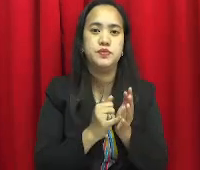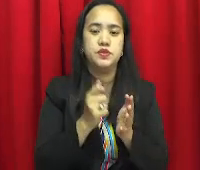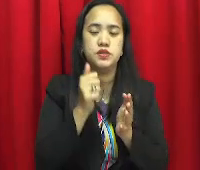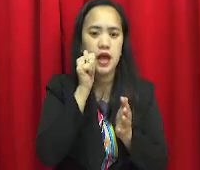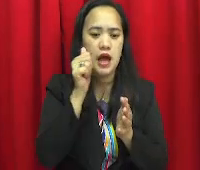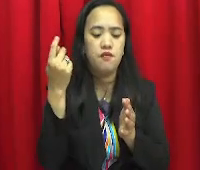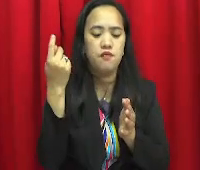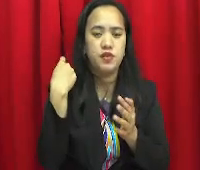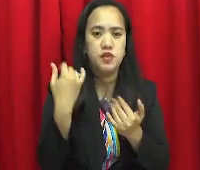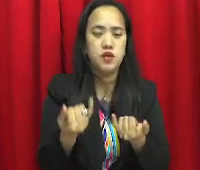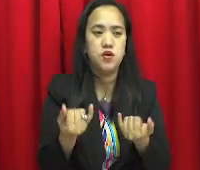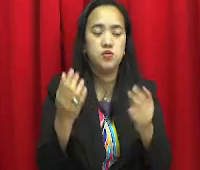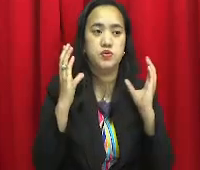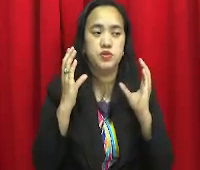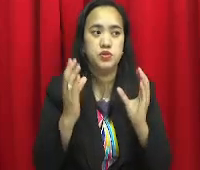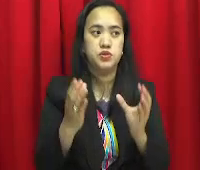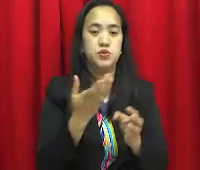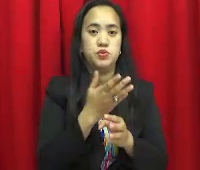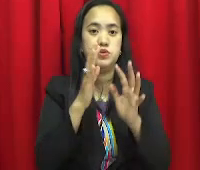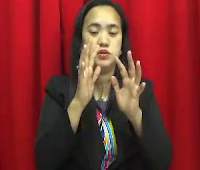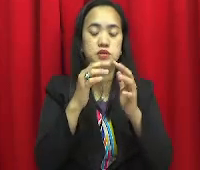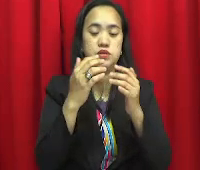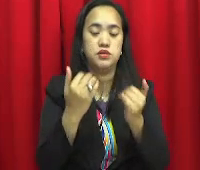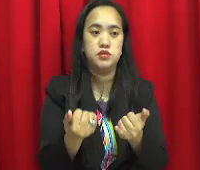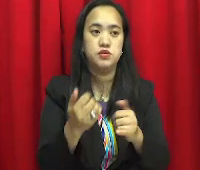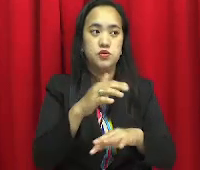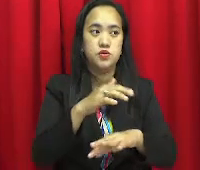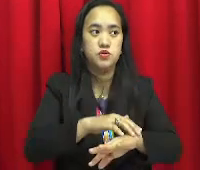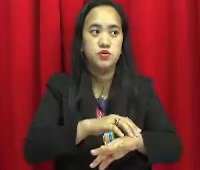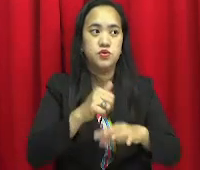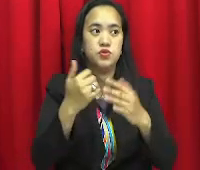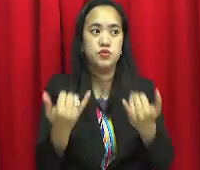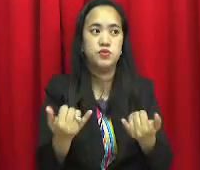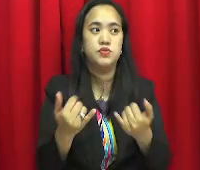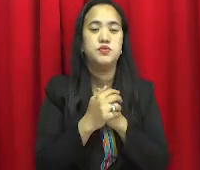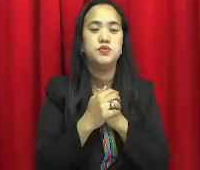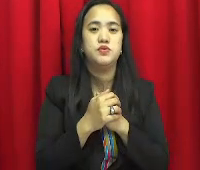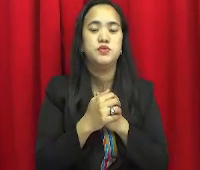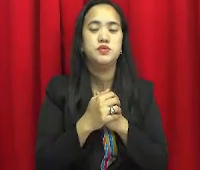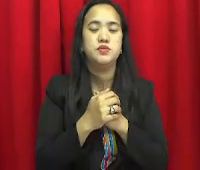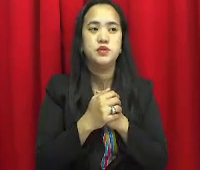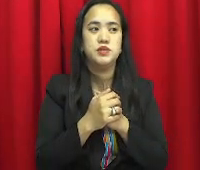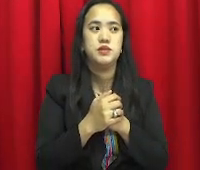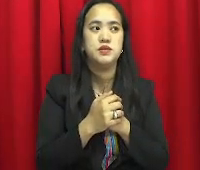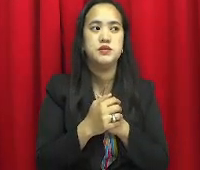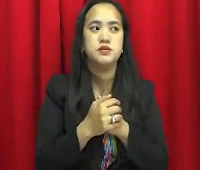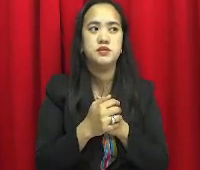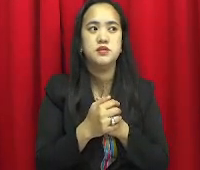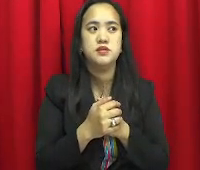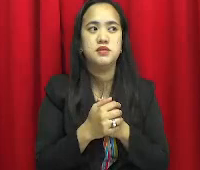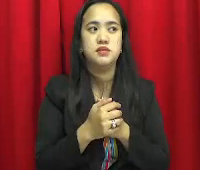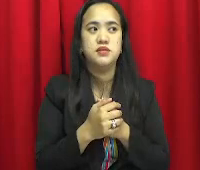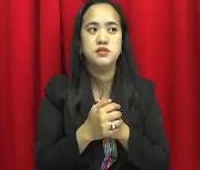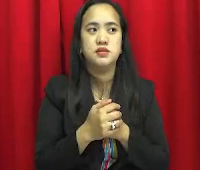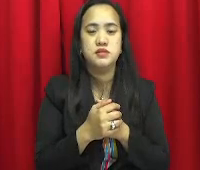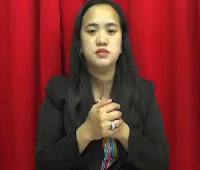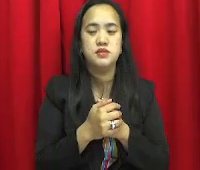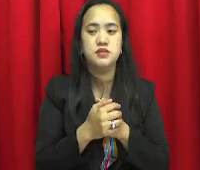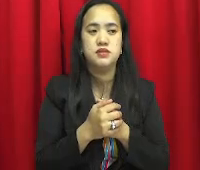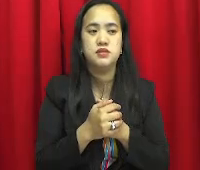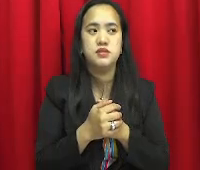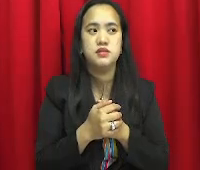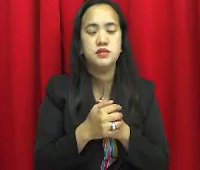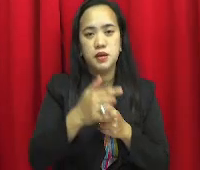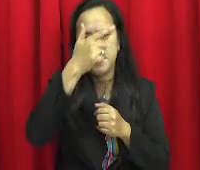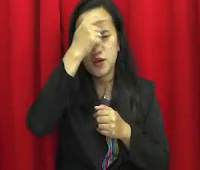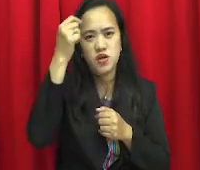na, you can call now. Nagtitext na ako niyan. Pwede na kasi, libre lahat eh. Kung pwede nga lang bitawan mo na yung manibela pagkadiretso, minsan